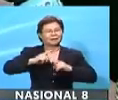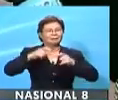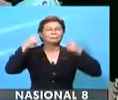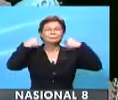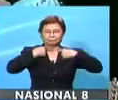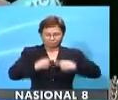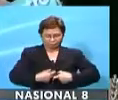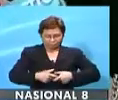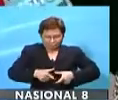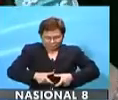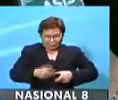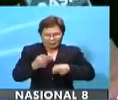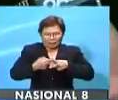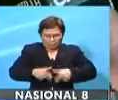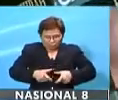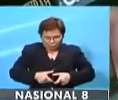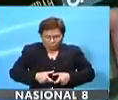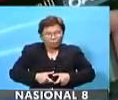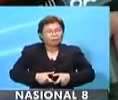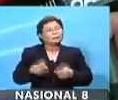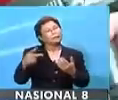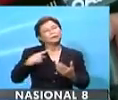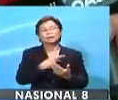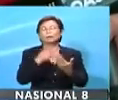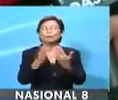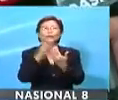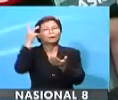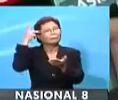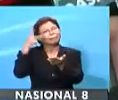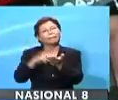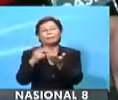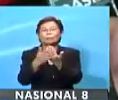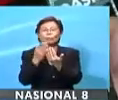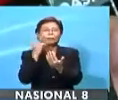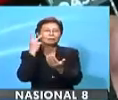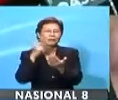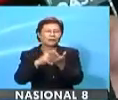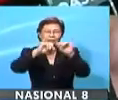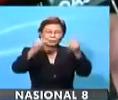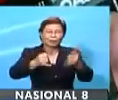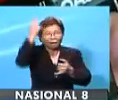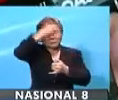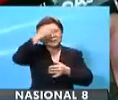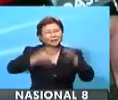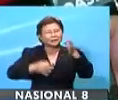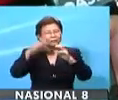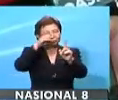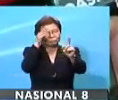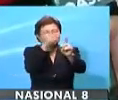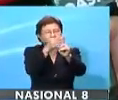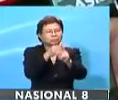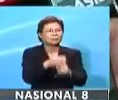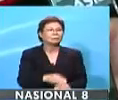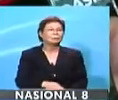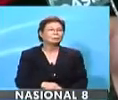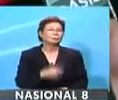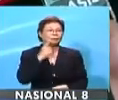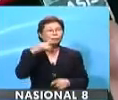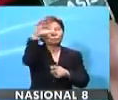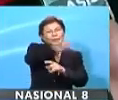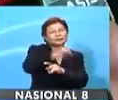disarungkan dengan lanyard ni, ya, supaya kita mudah kenal pasti jemaah haji ini kalau tersasar daripada